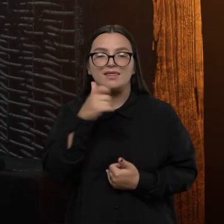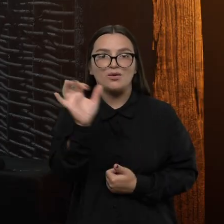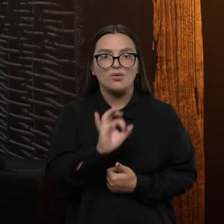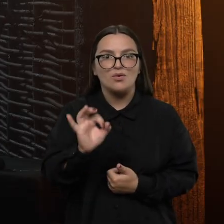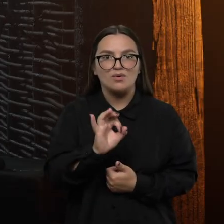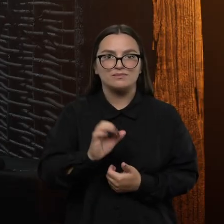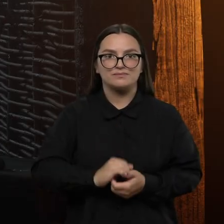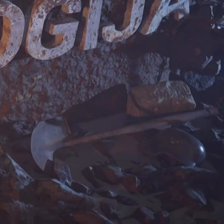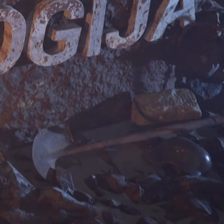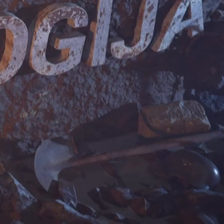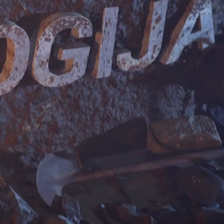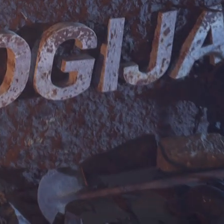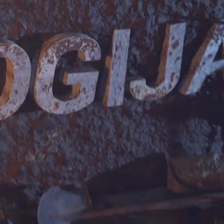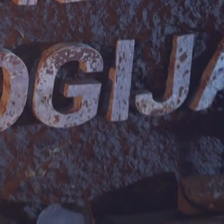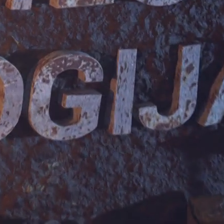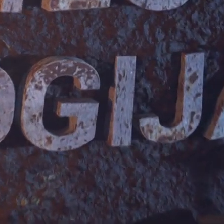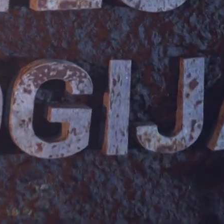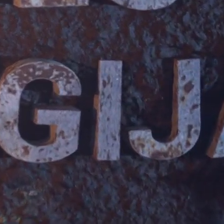Šioje laidoje matysime.